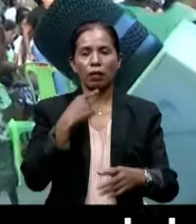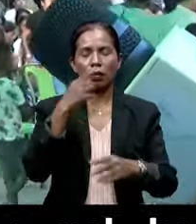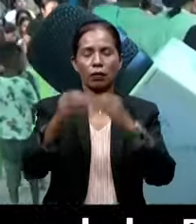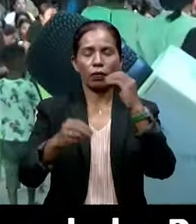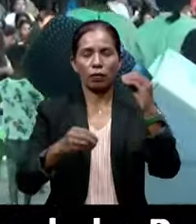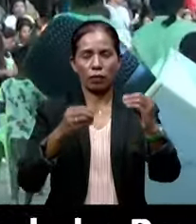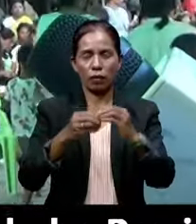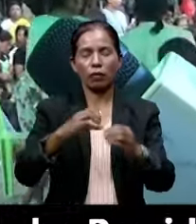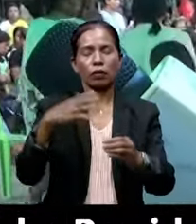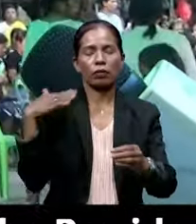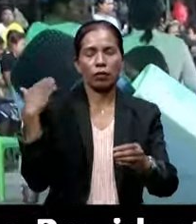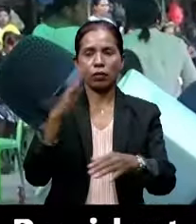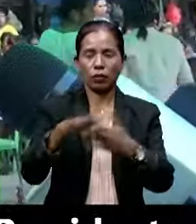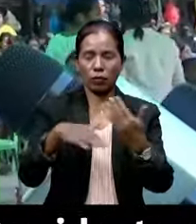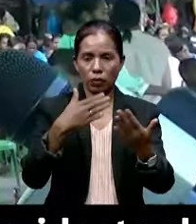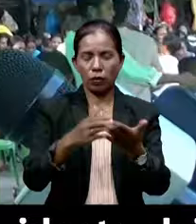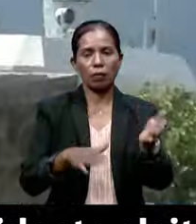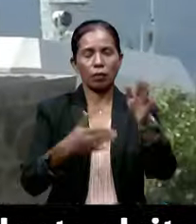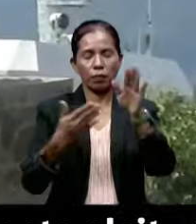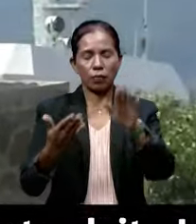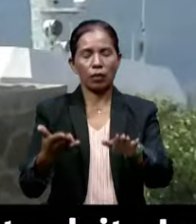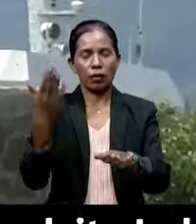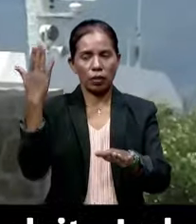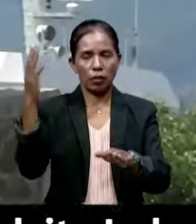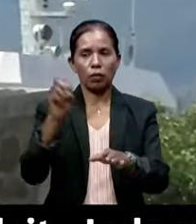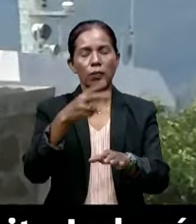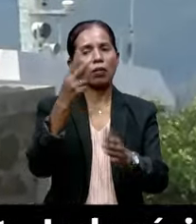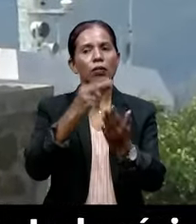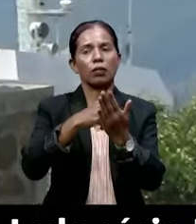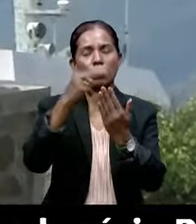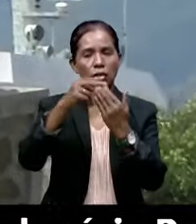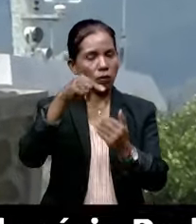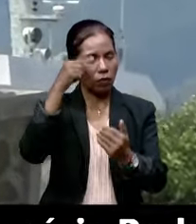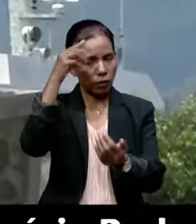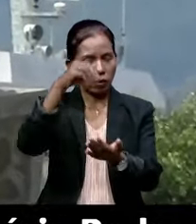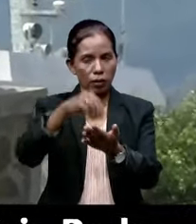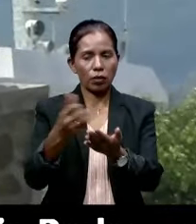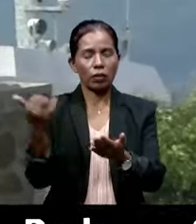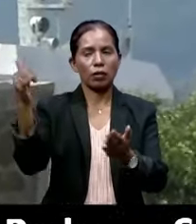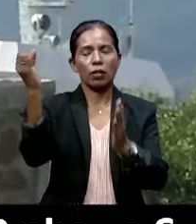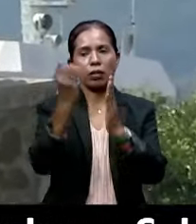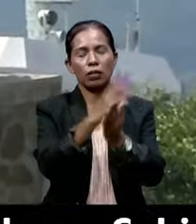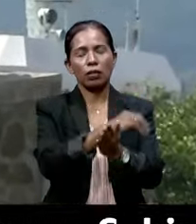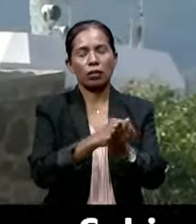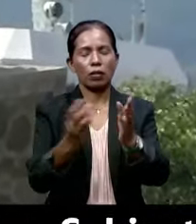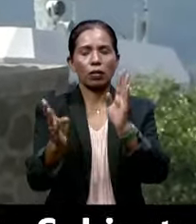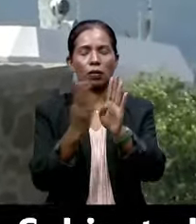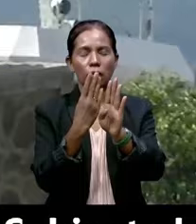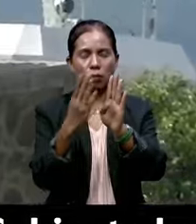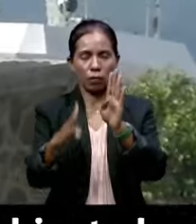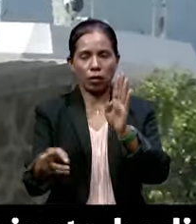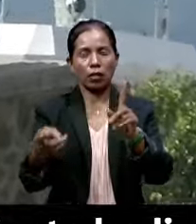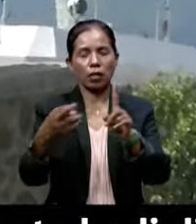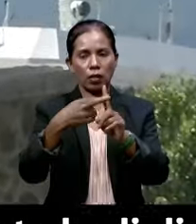konaba juventude asuai sira nebe mate ia masakre 12 de novembro governo seta sira ni estado ia ora matang oi cemitério Santa